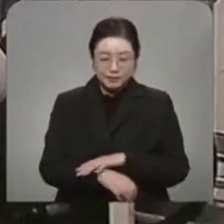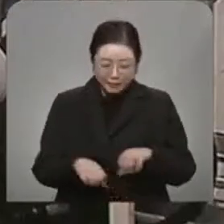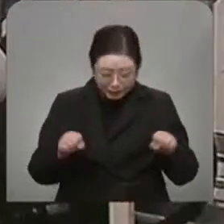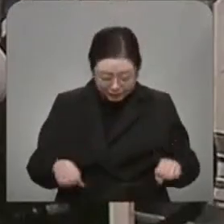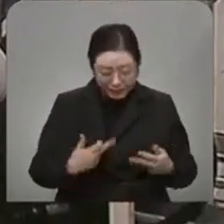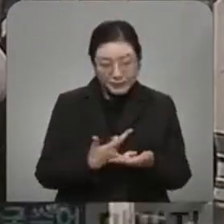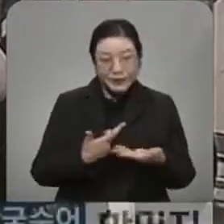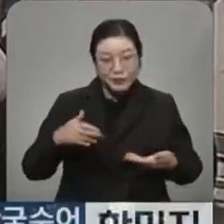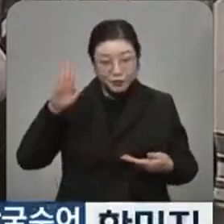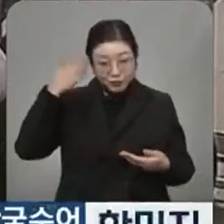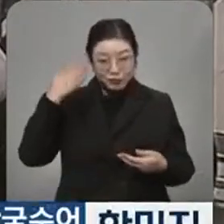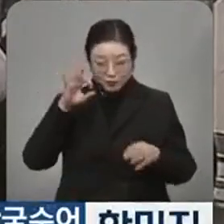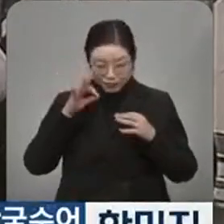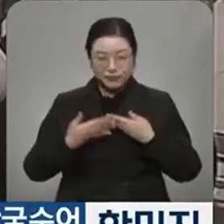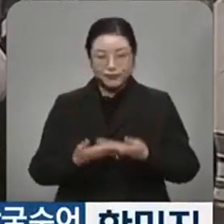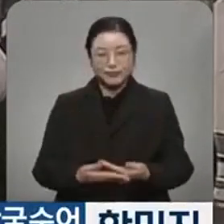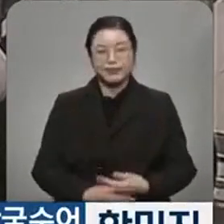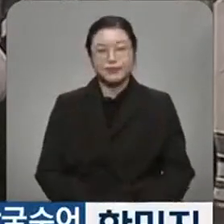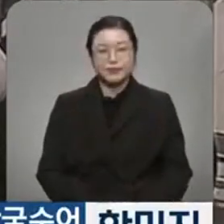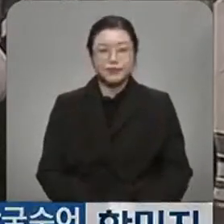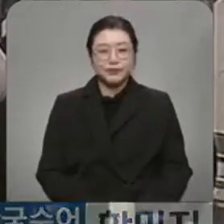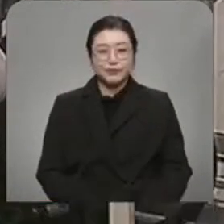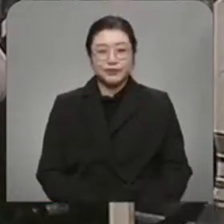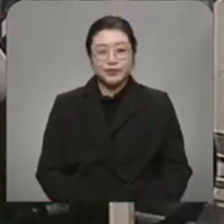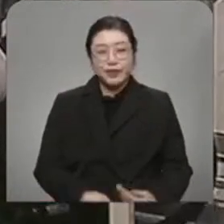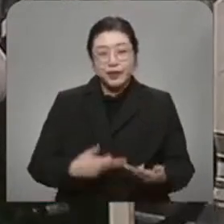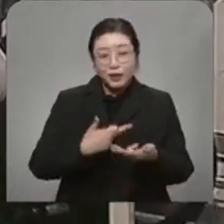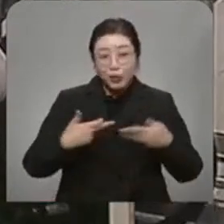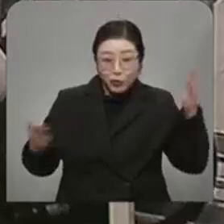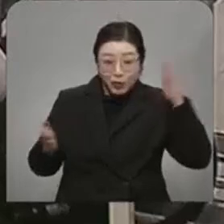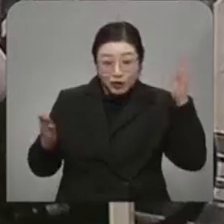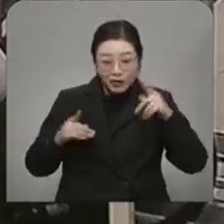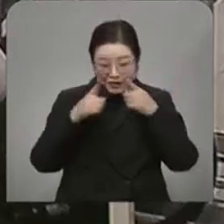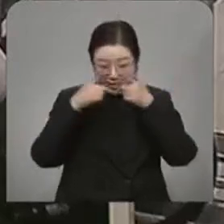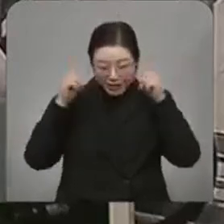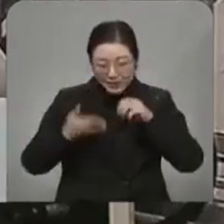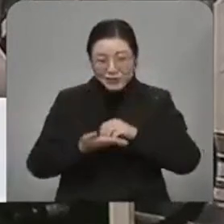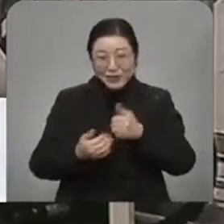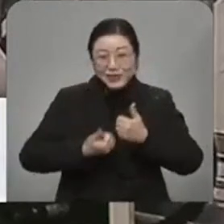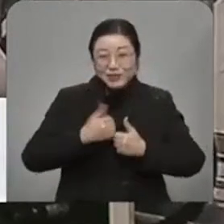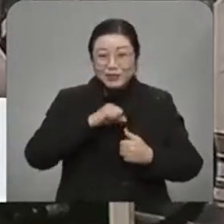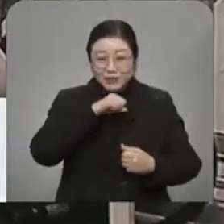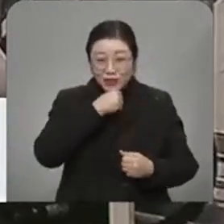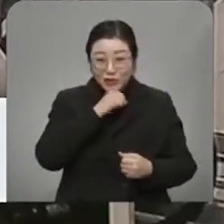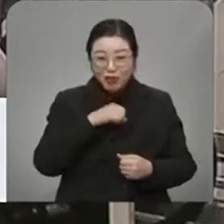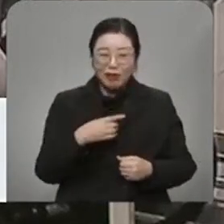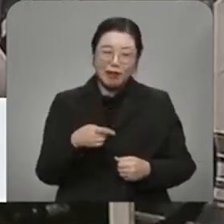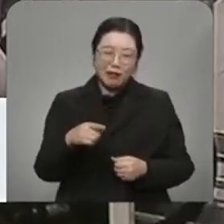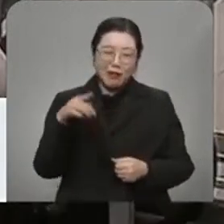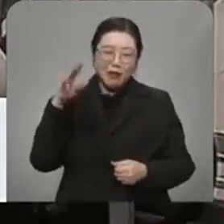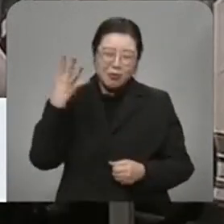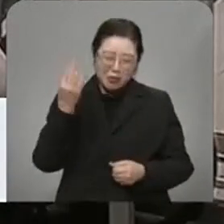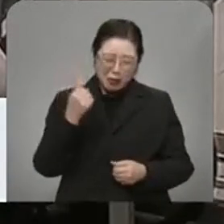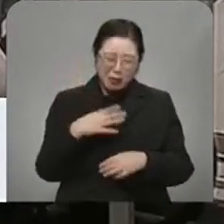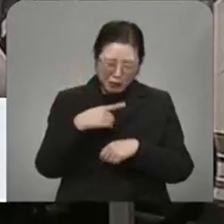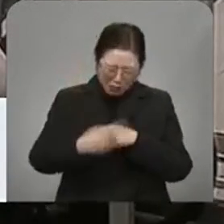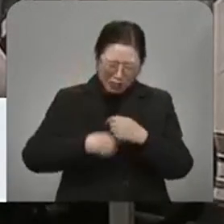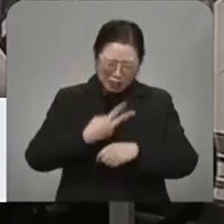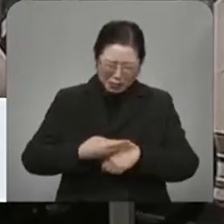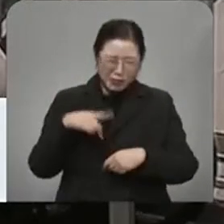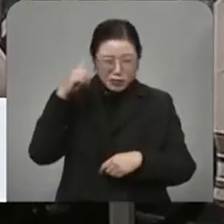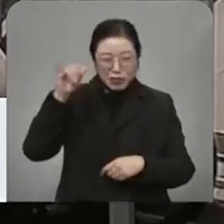여러분 안녕하십니까 9시에 강원 뉴스입니다 강원 학생들의 대학 수학 능력 시험 성적이 수년째 전국 최하위권에